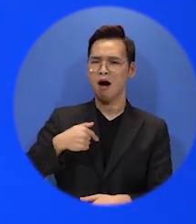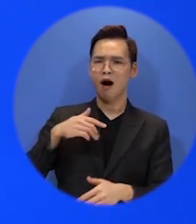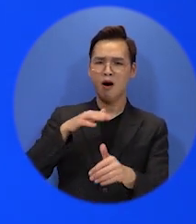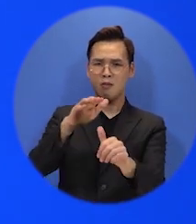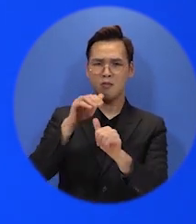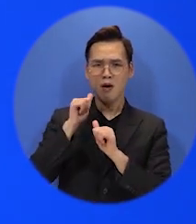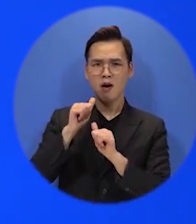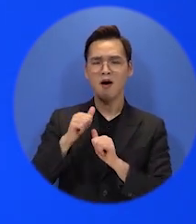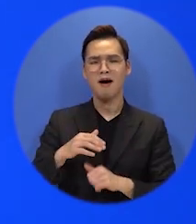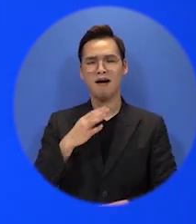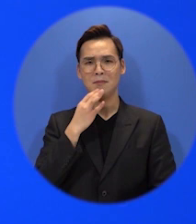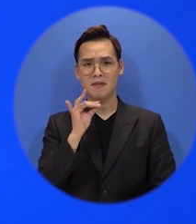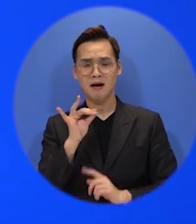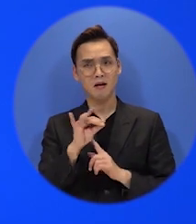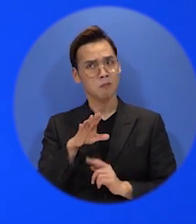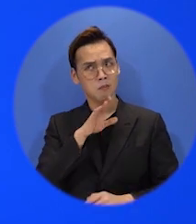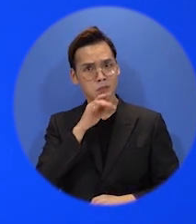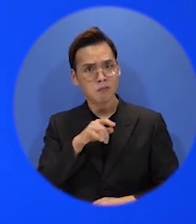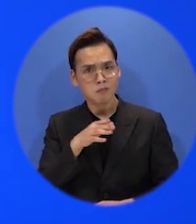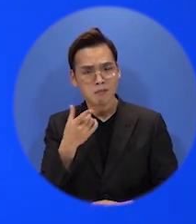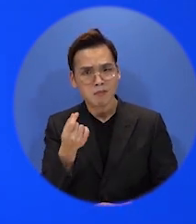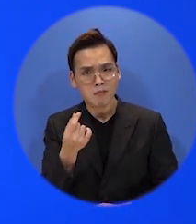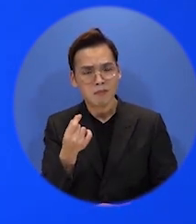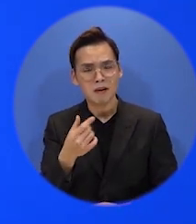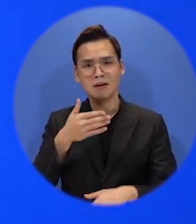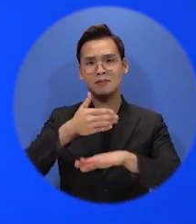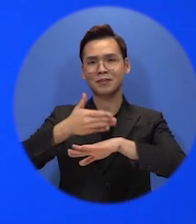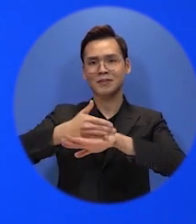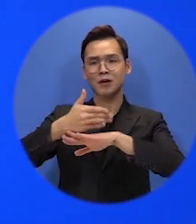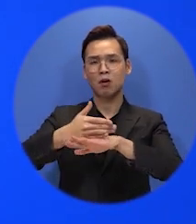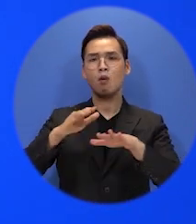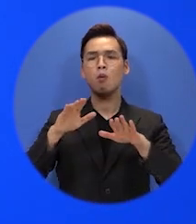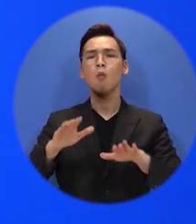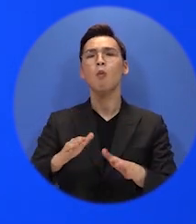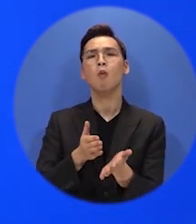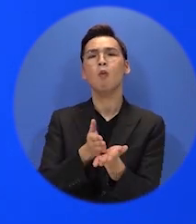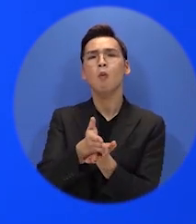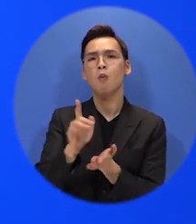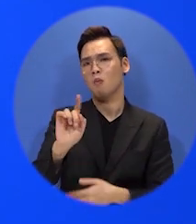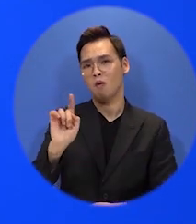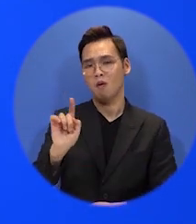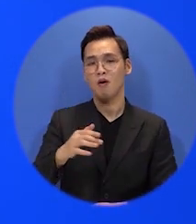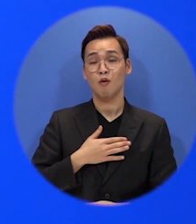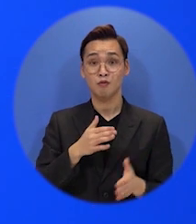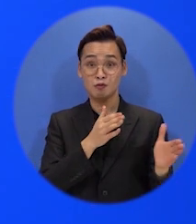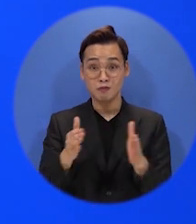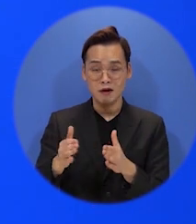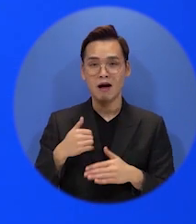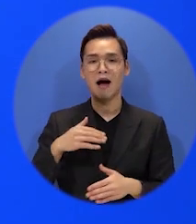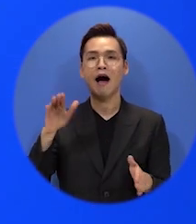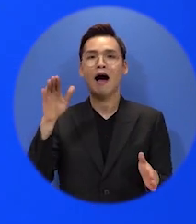선생님이 불러주시는데 당연히 와야죠. 진심이신가요? 아, 그럼요. 감사합니다. 네, 선생님, 오늘 어떤 저녁 설명해 주시나요? 예, 제가 오늘 준비한